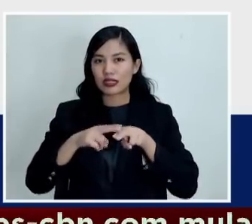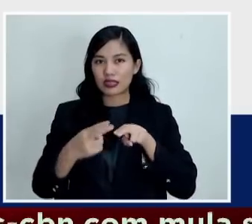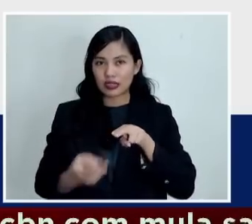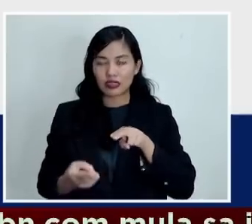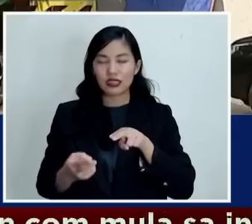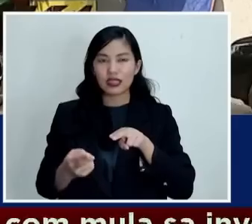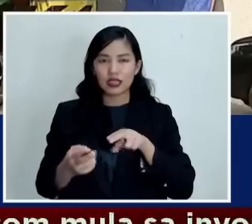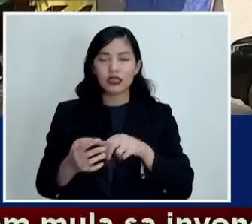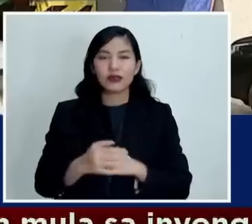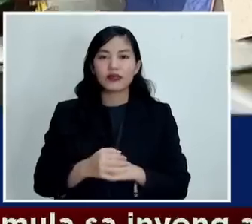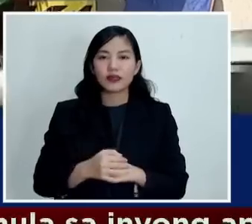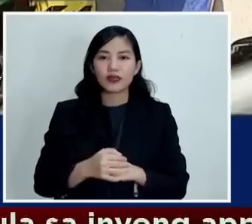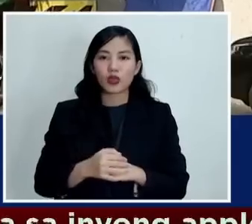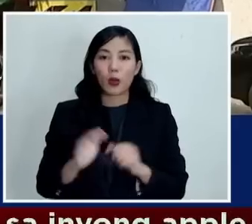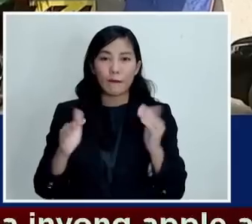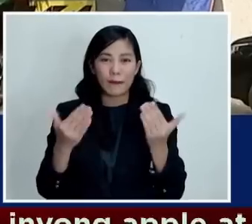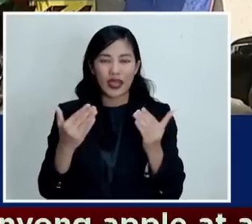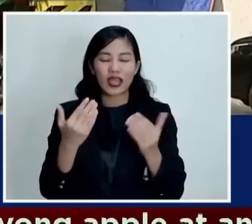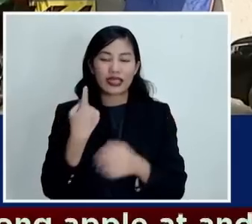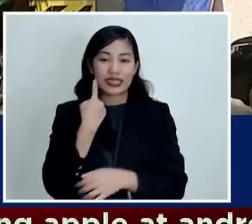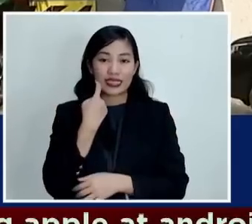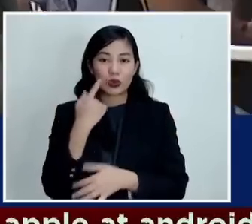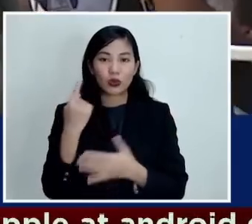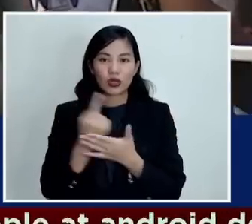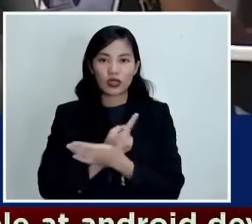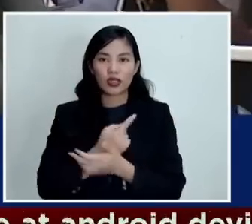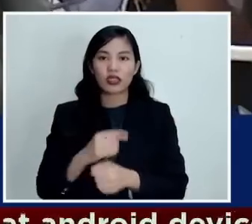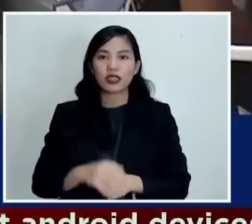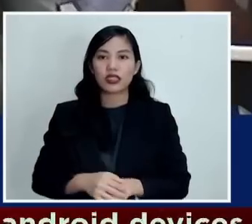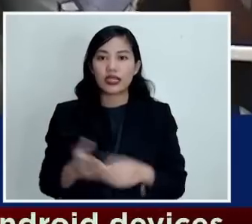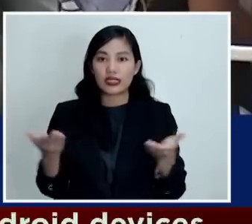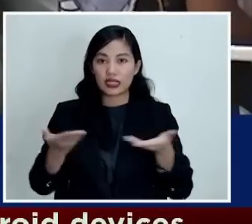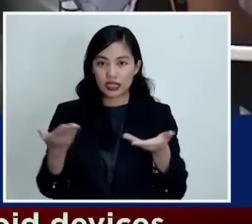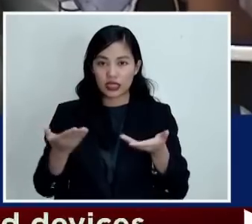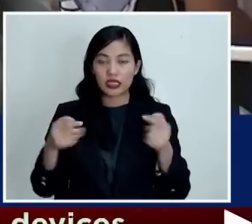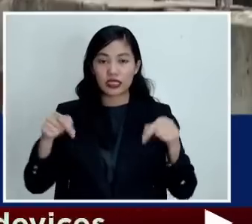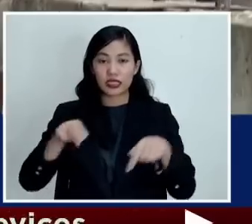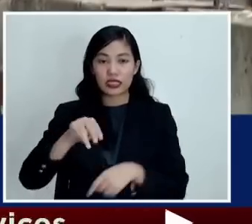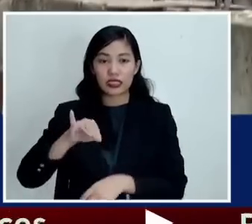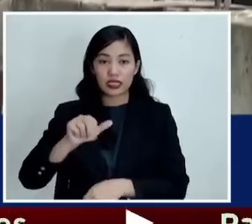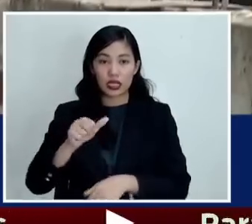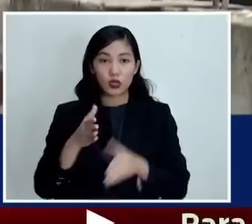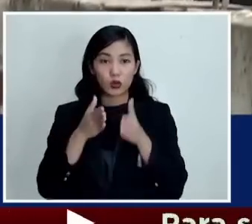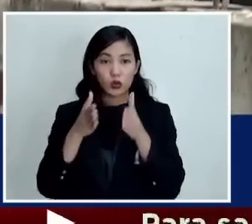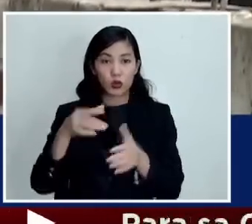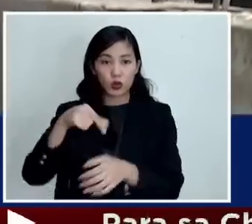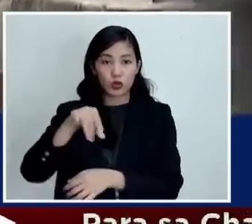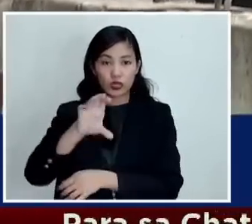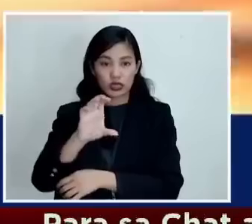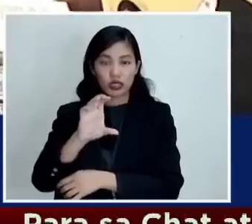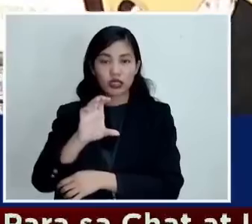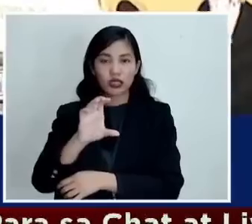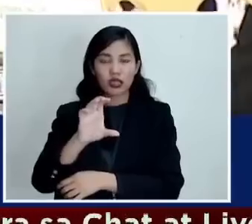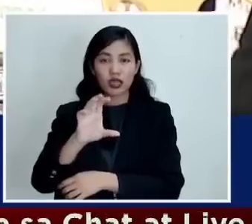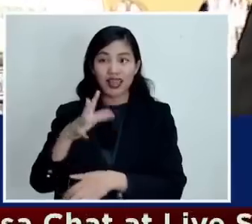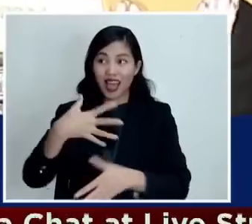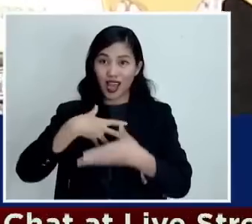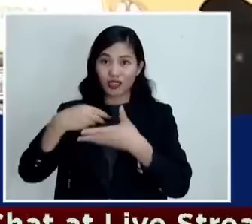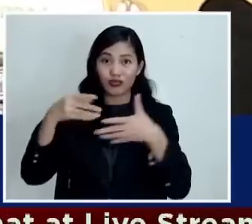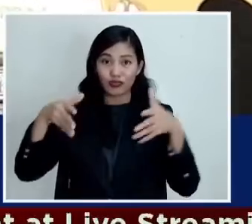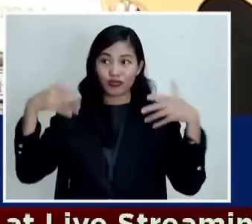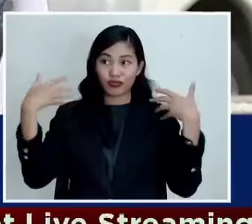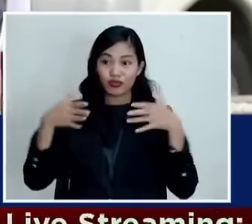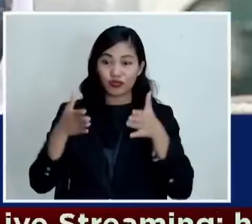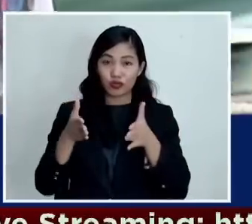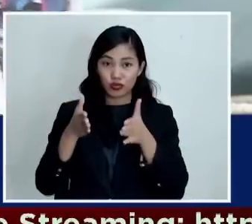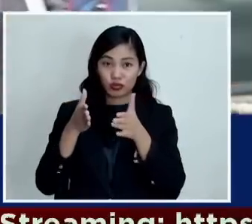noong nakaraang linggo. Sa pag-iikot ng news team dito sa bahagi ng Near Road sa Quezon City, kung saan outdoor space na maituturing ang bahaging